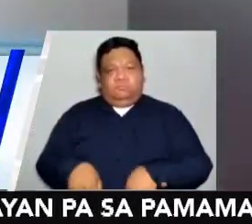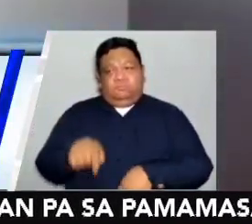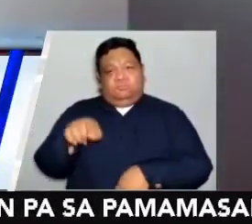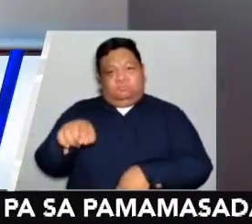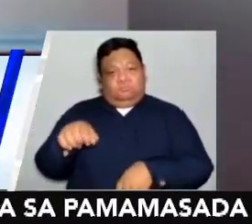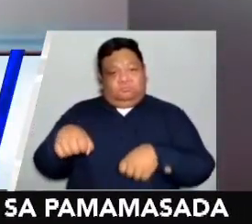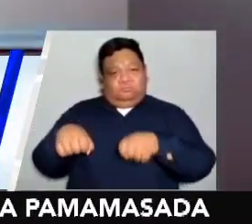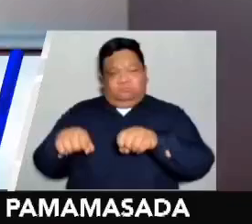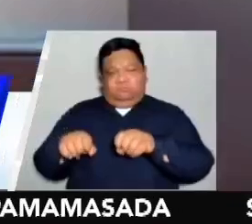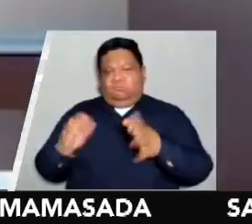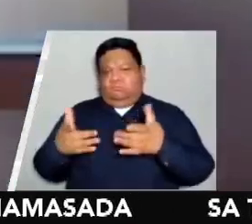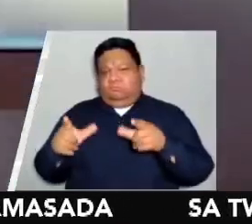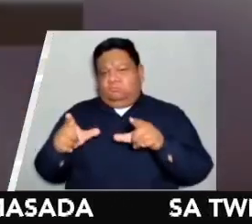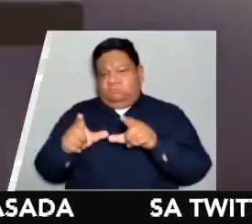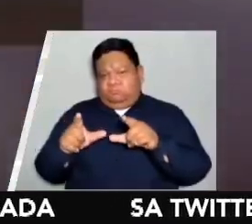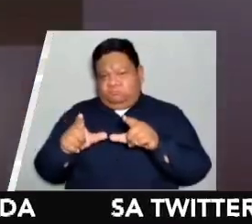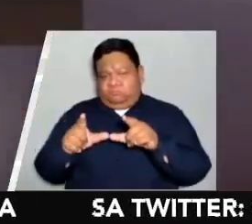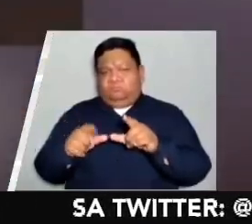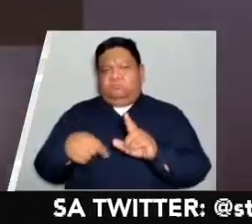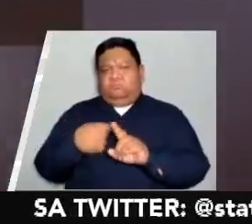rin daw ang dalawa.